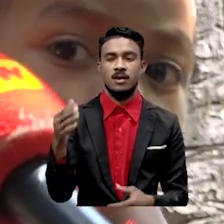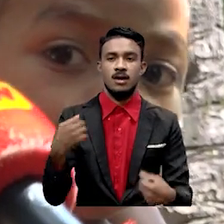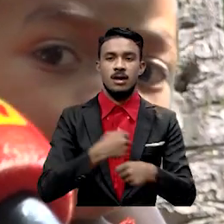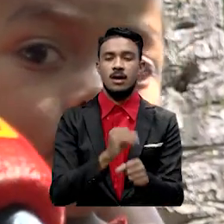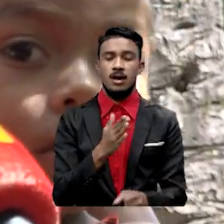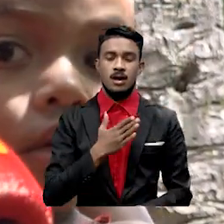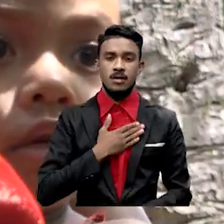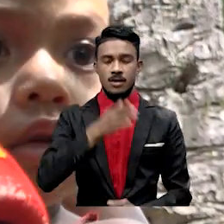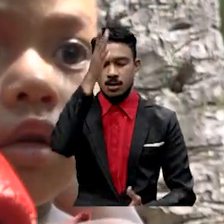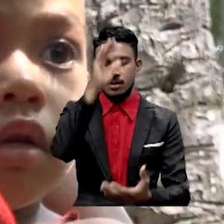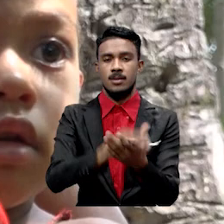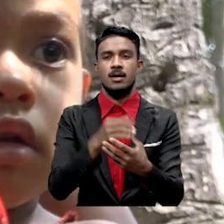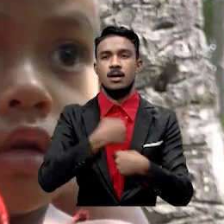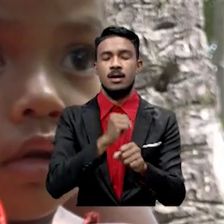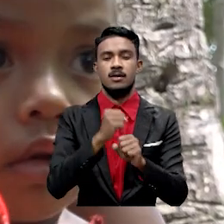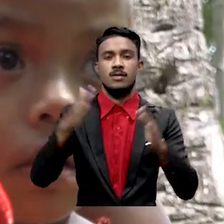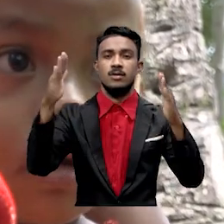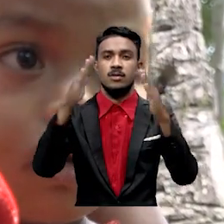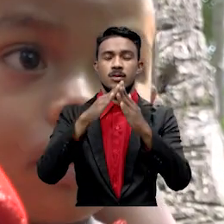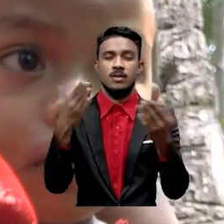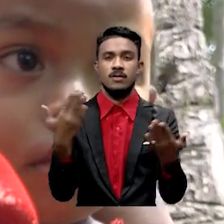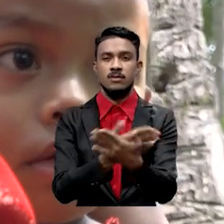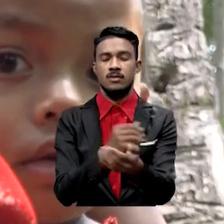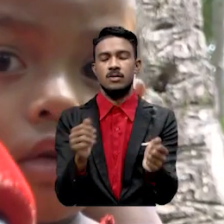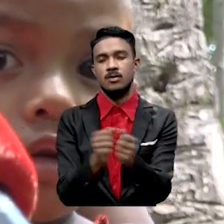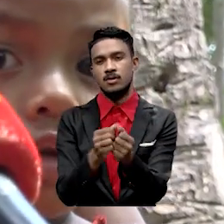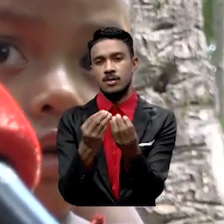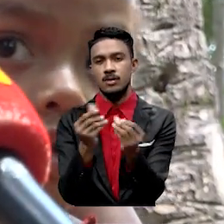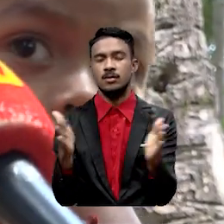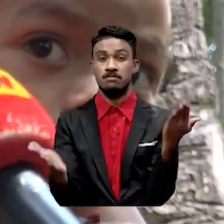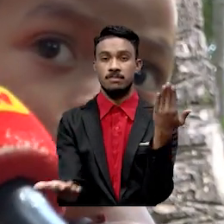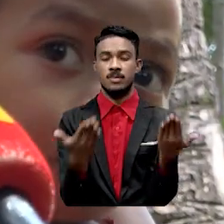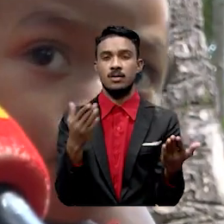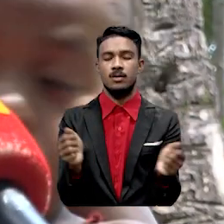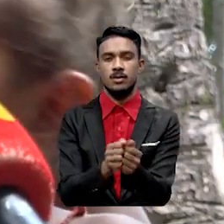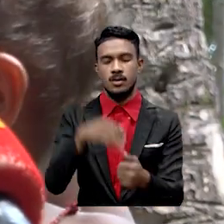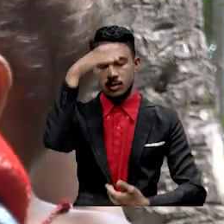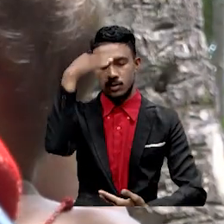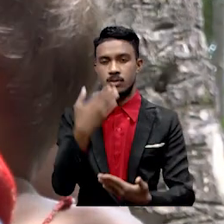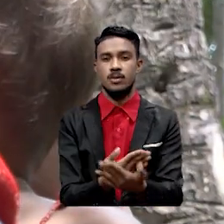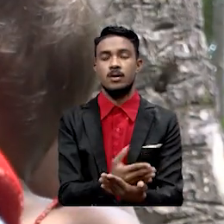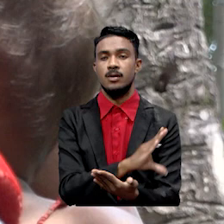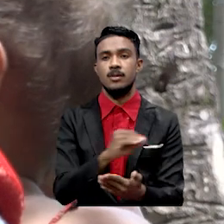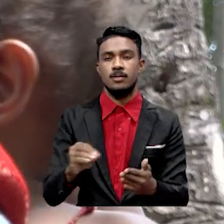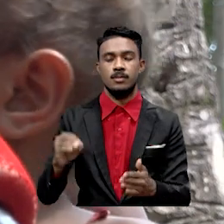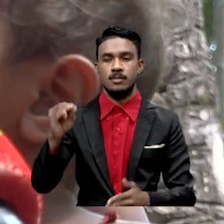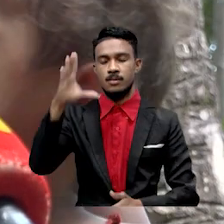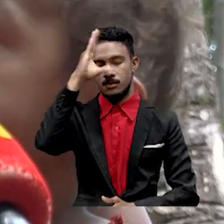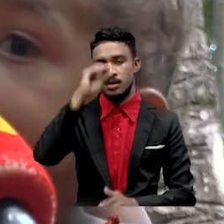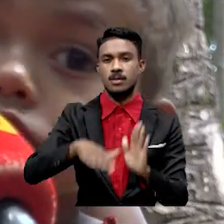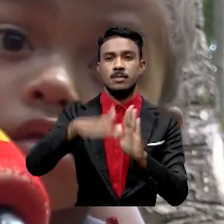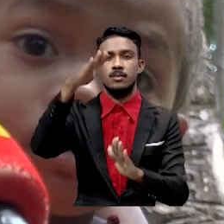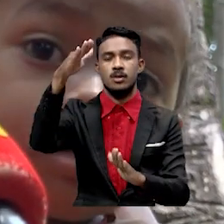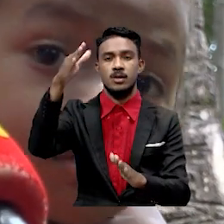dane. Sin halo fale dane wan awan mane bot ne azuda taho ai. Nia